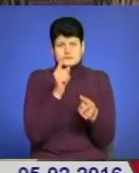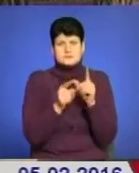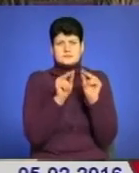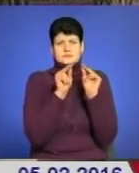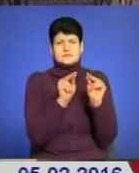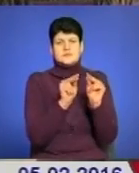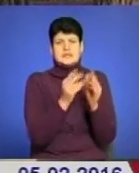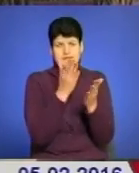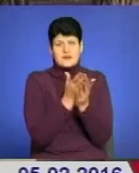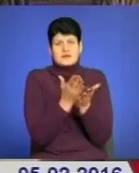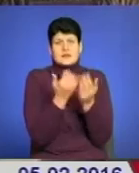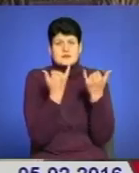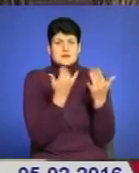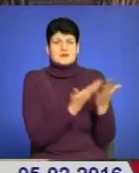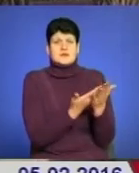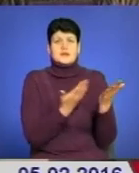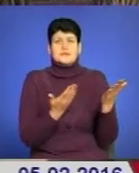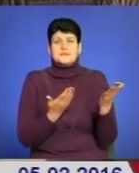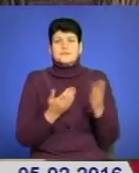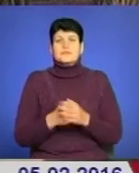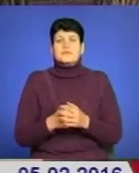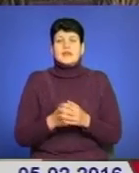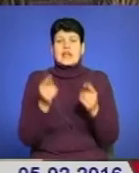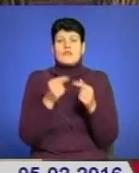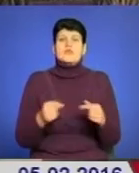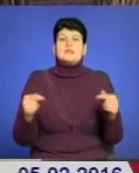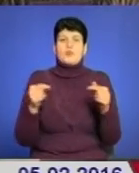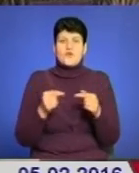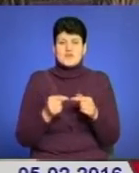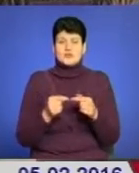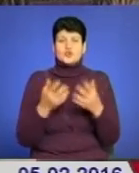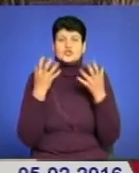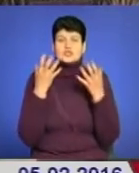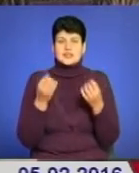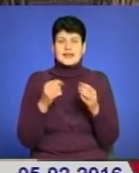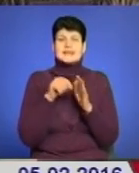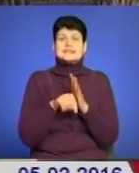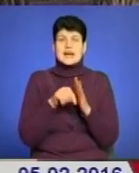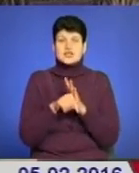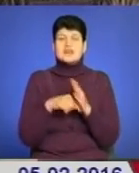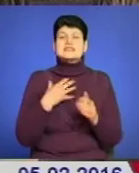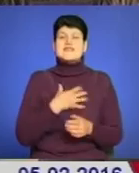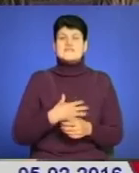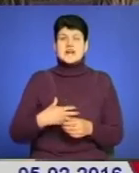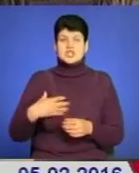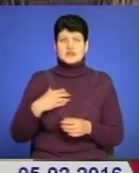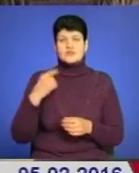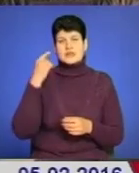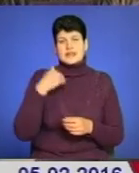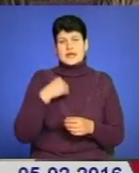фотографуємо те, як воно стане на зараз є. Відповідно, ще раз, яке значення цього, я думаю, що важливе. Я думаю, що ми